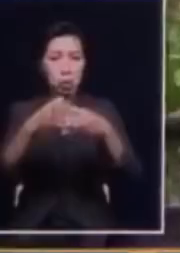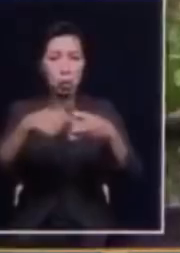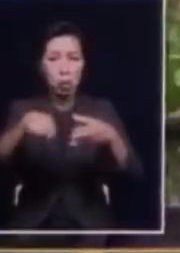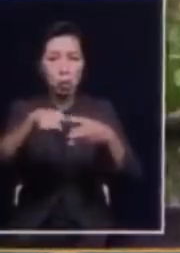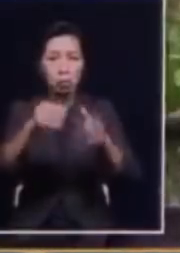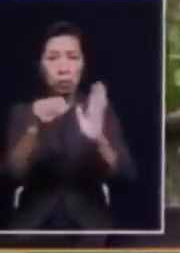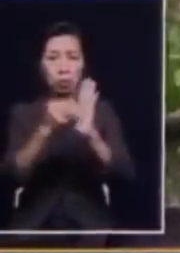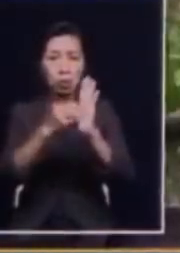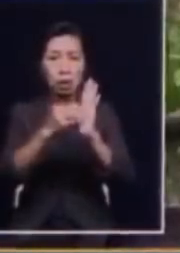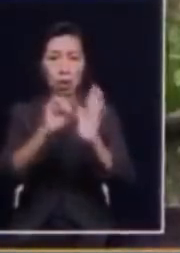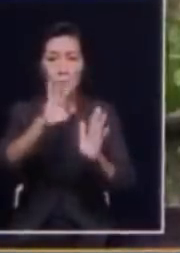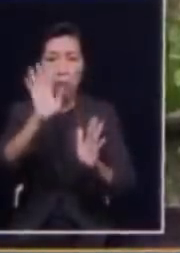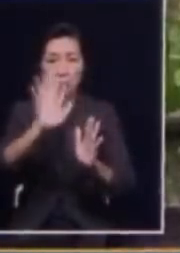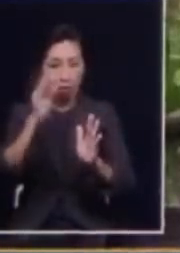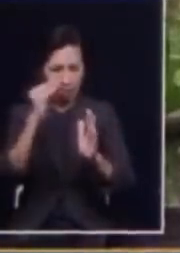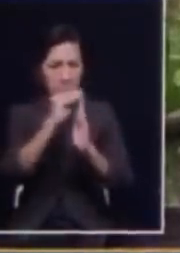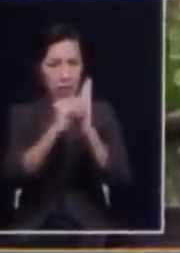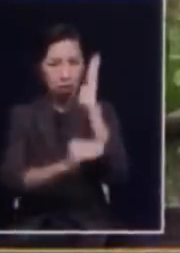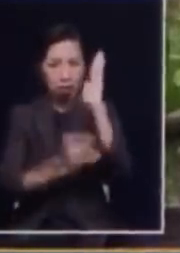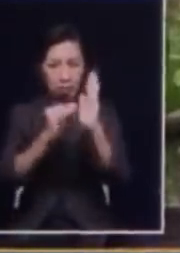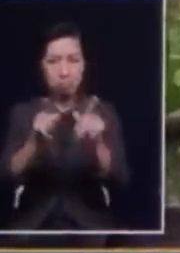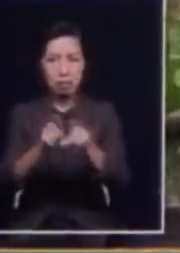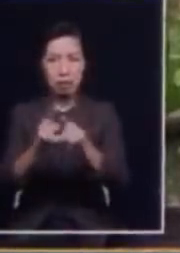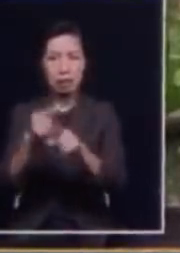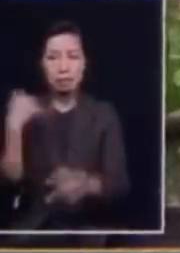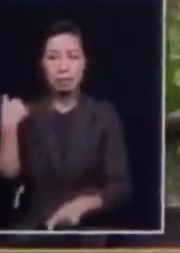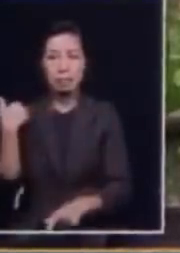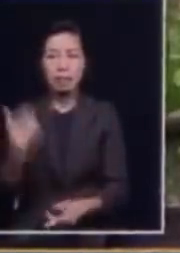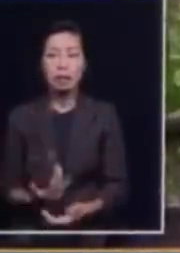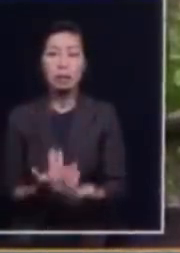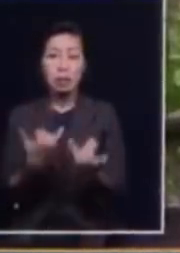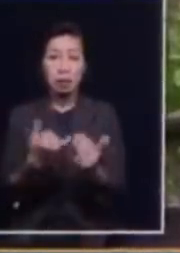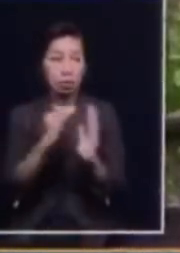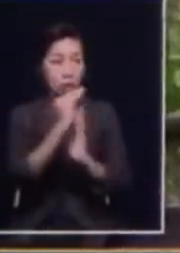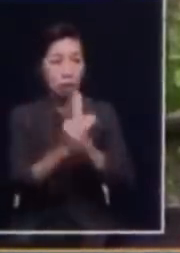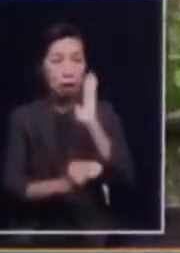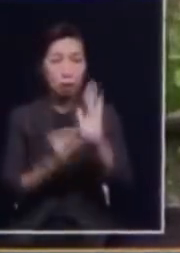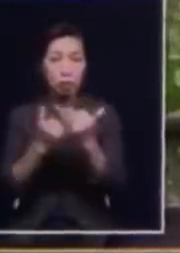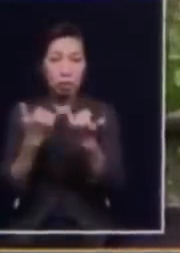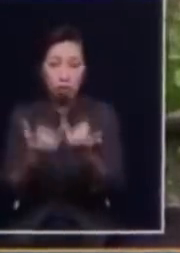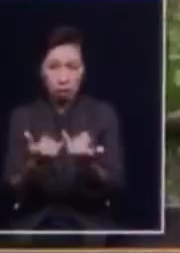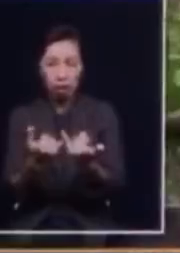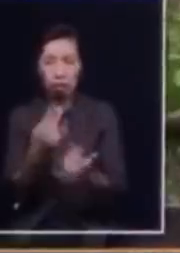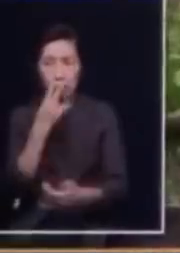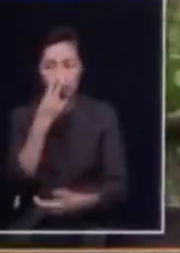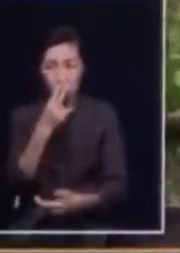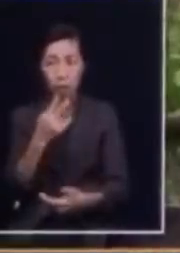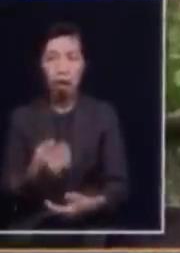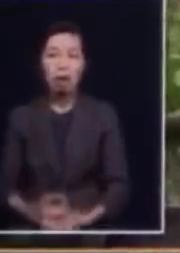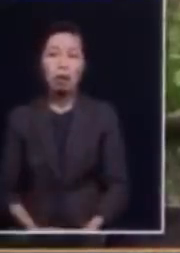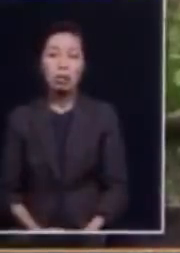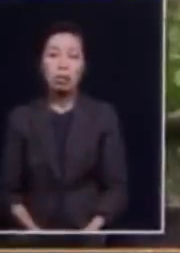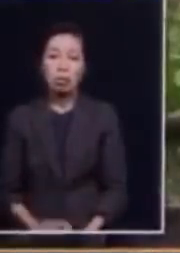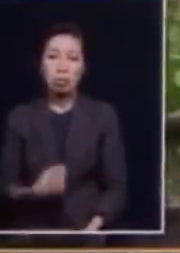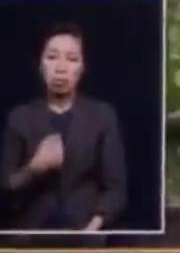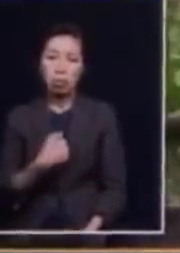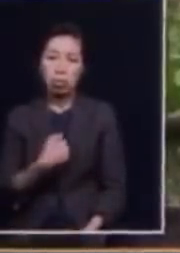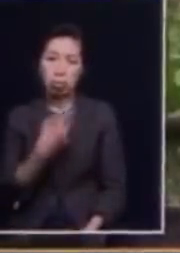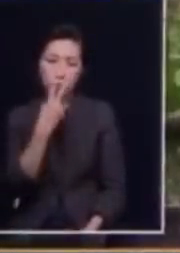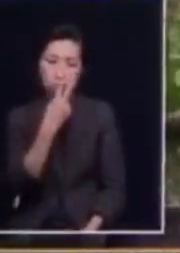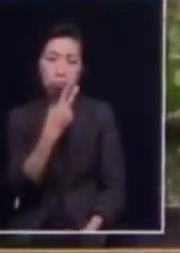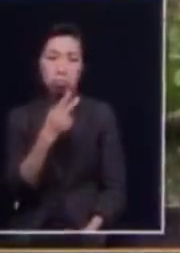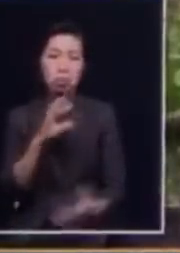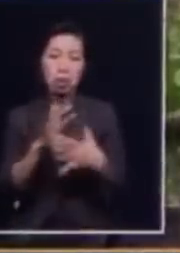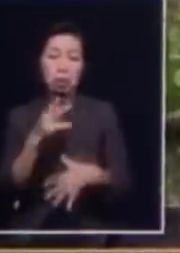ที่กรุงเทพนะมีต่างจังหวัดทั่วไปหมดนะแล้วในต่างจังหวัดหลายพื้นที่นะผมก็ไม่เกี่ยวข้องอะไร